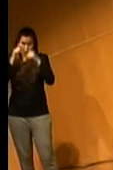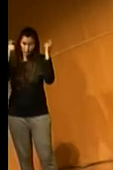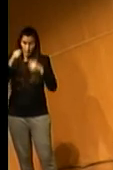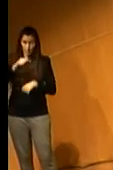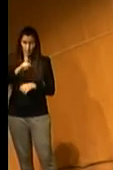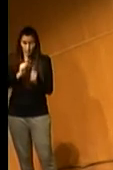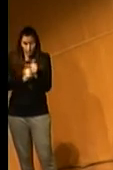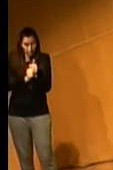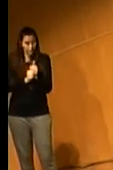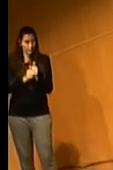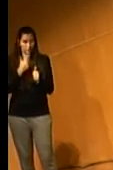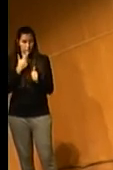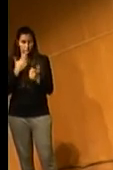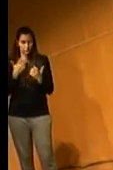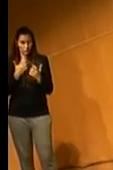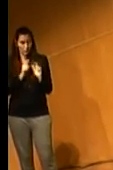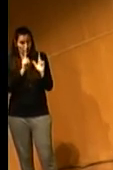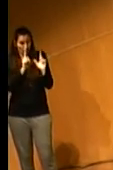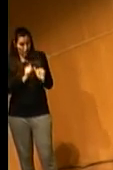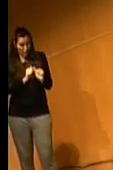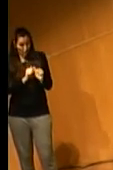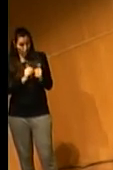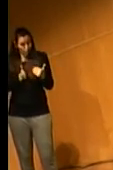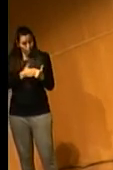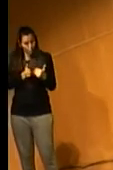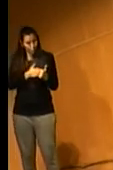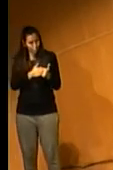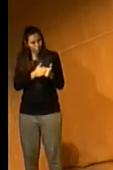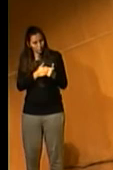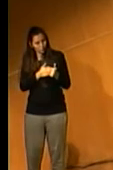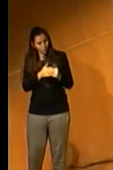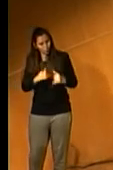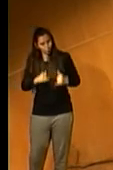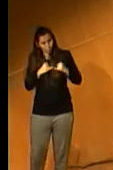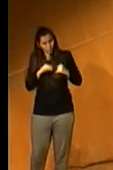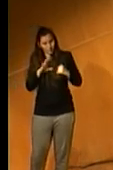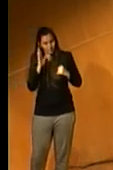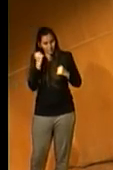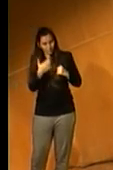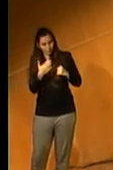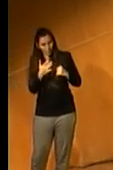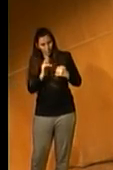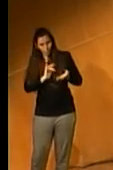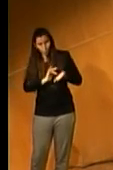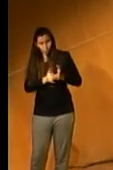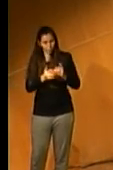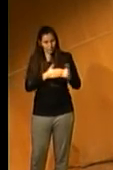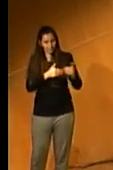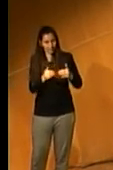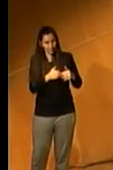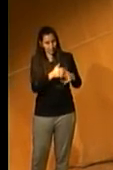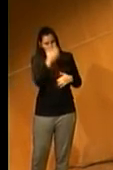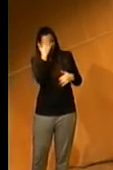auprès du jeune, des aidants, des accompagnants, mais ils n'ont pas besoin d'avoir tous les métiers, mais ils ont une position